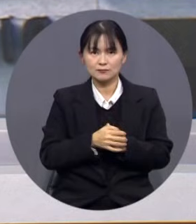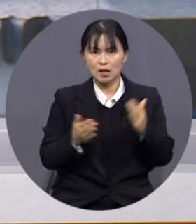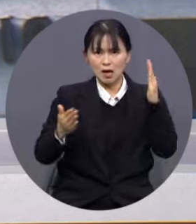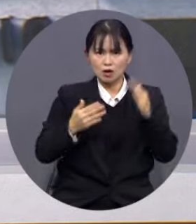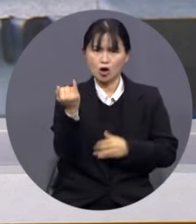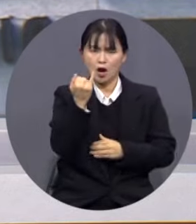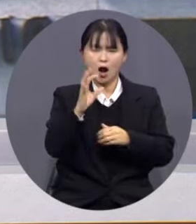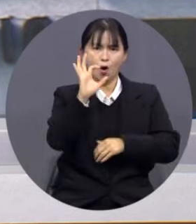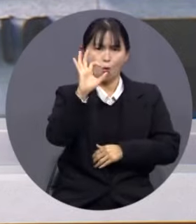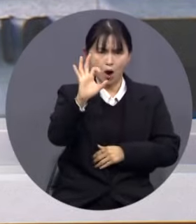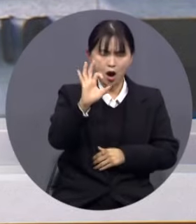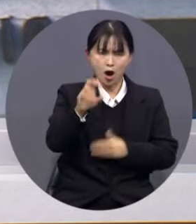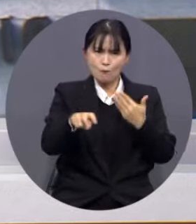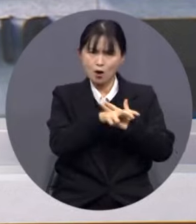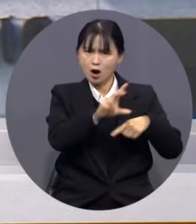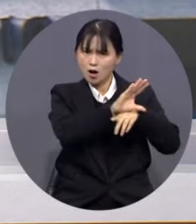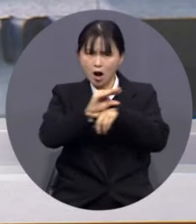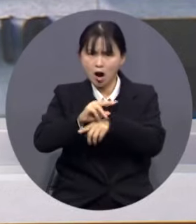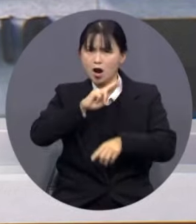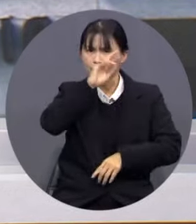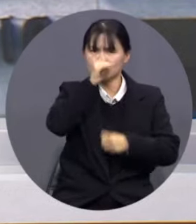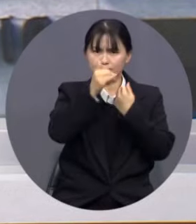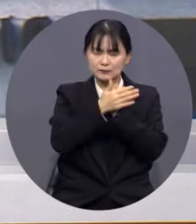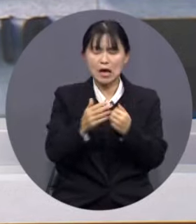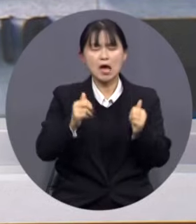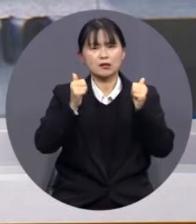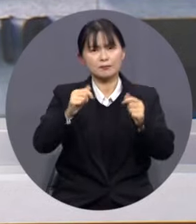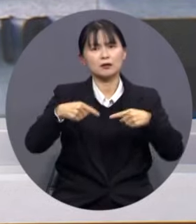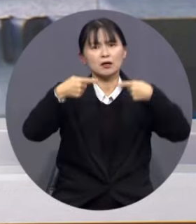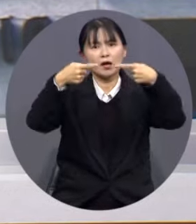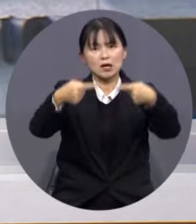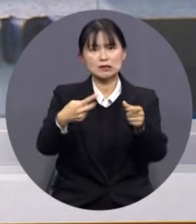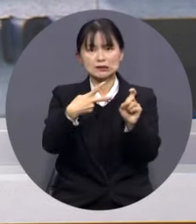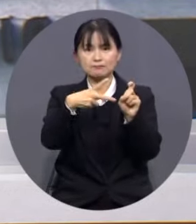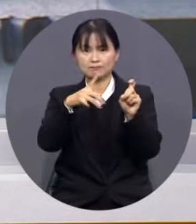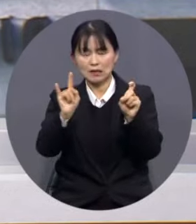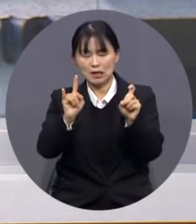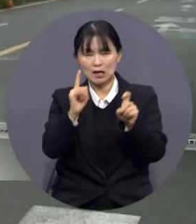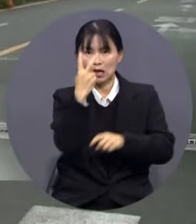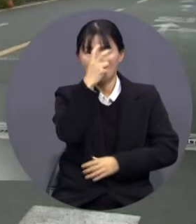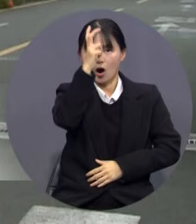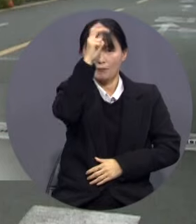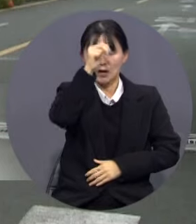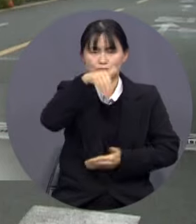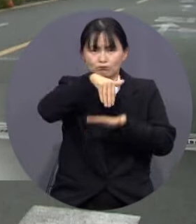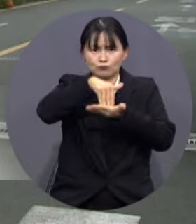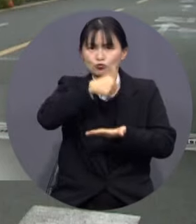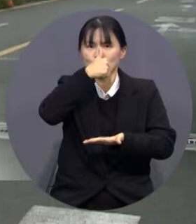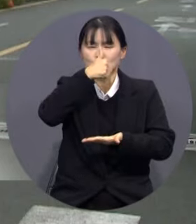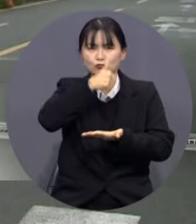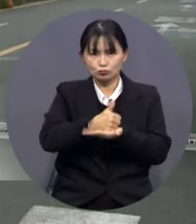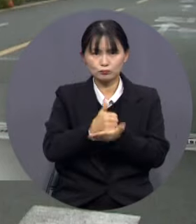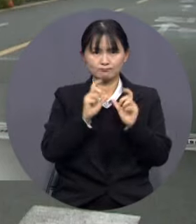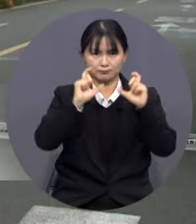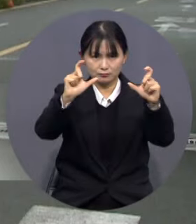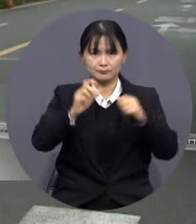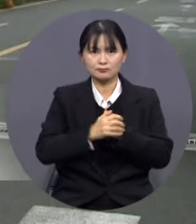학교 여자화장실 불법 촬영 등의 혐의로 재판에 넘겨진 10대에게 검찰이 중형을